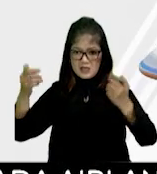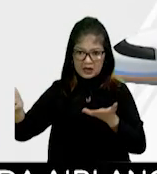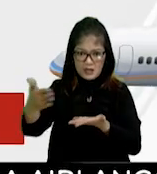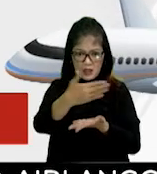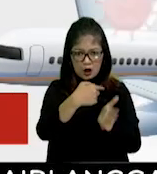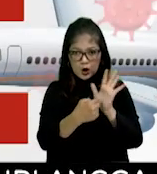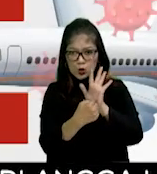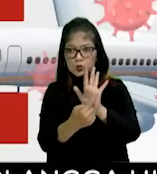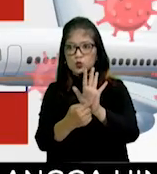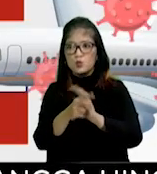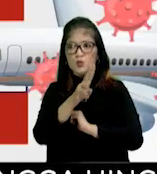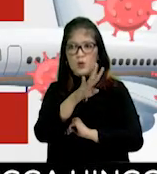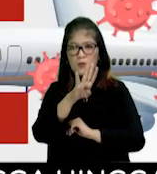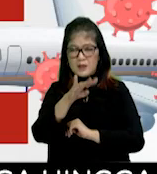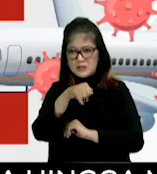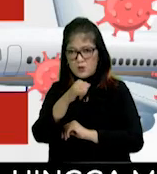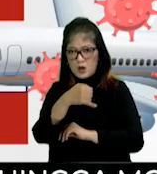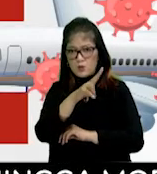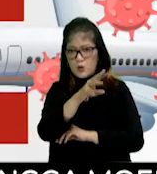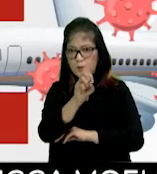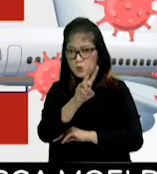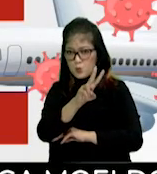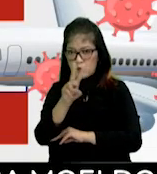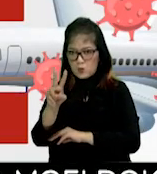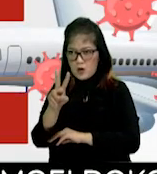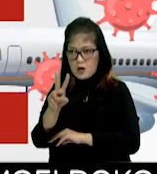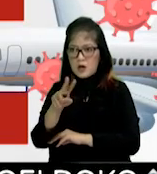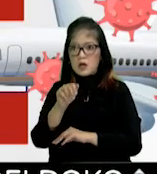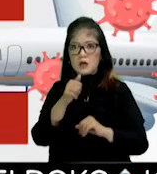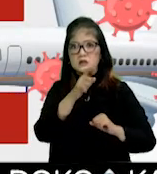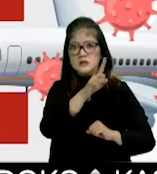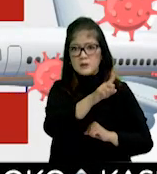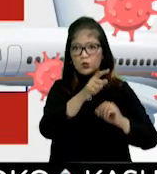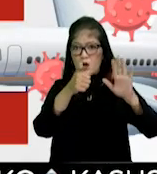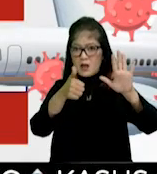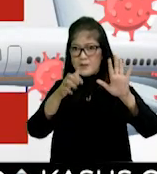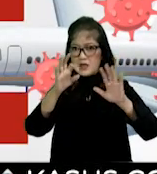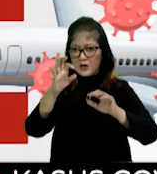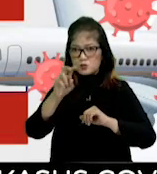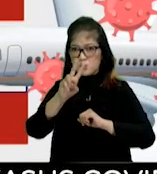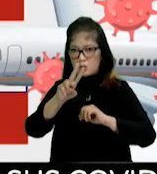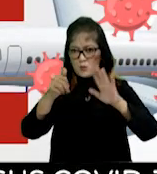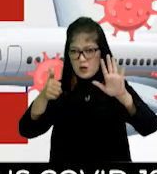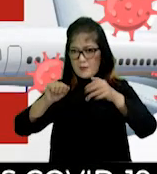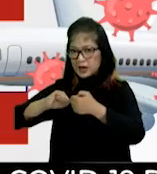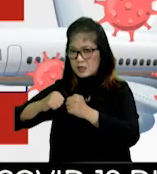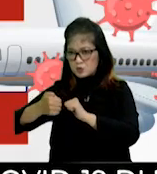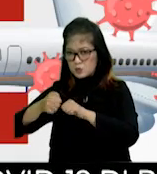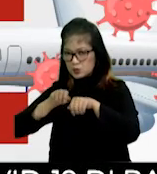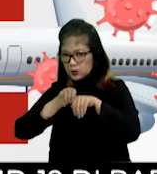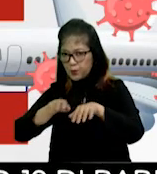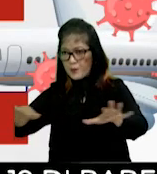per 24 Januari 2022 telah mencapai 1.626 kasus. Penyebaran kasus Omikron